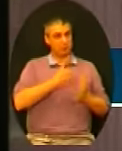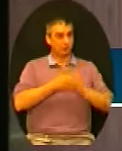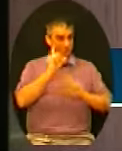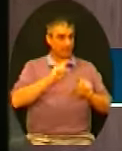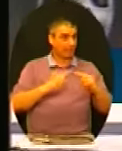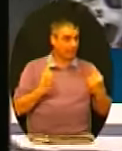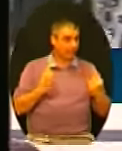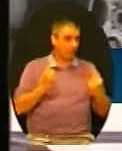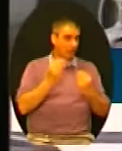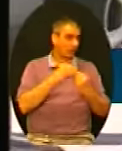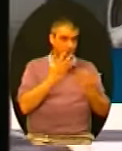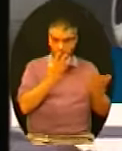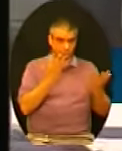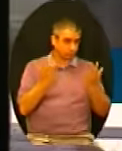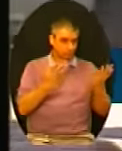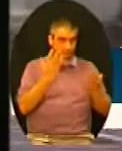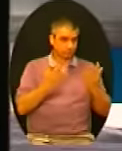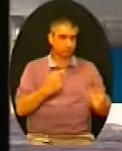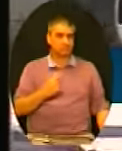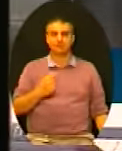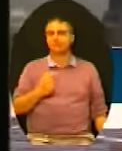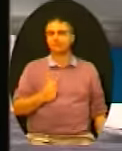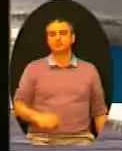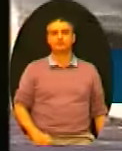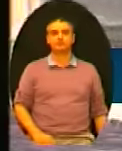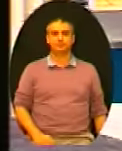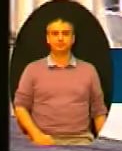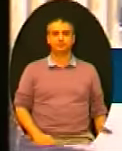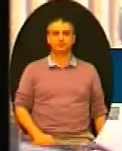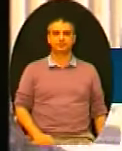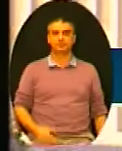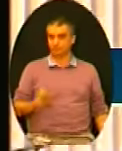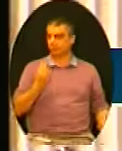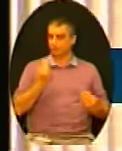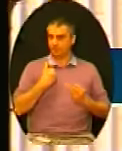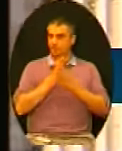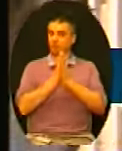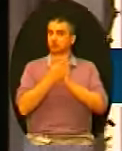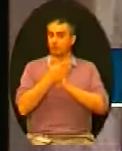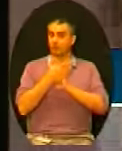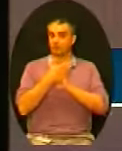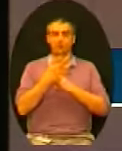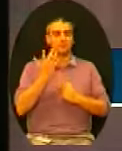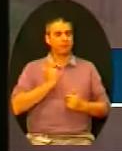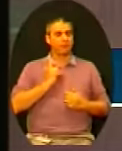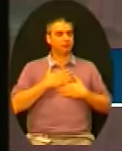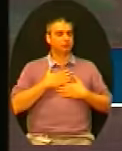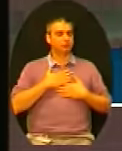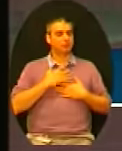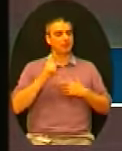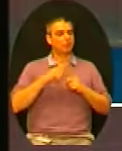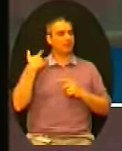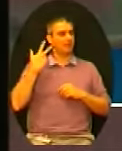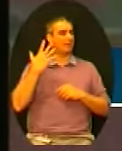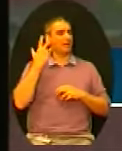אחר? ועוד אני מאמין, יש הרבה דברים שאני השתניתי, אני חושב, באופן אישי, קודם כל בפינוק שלי